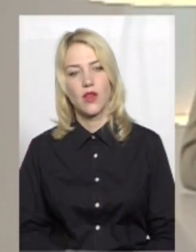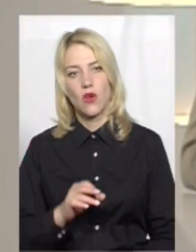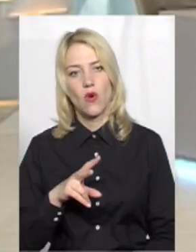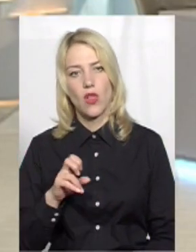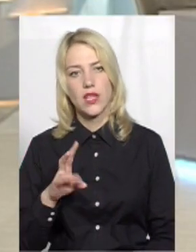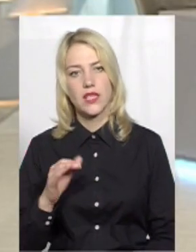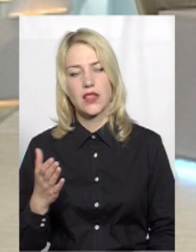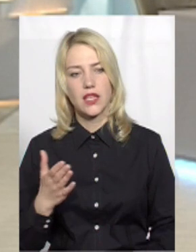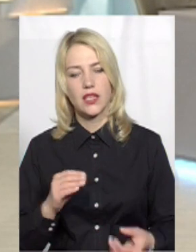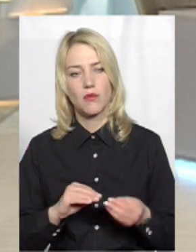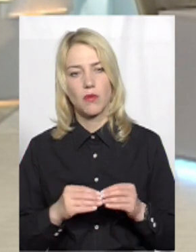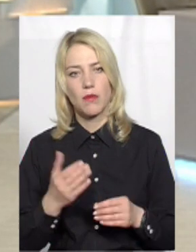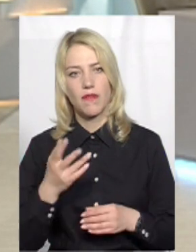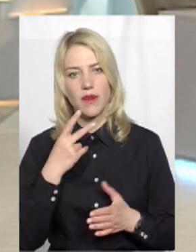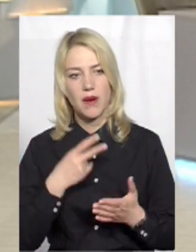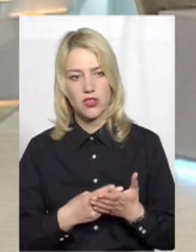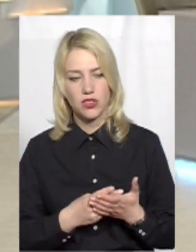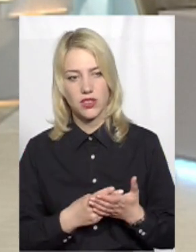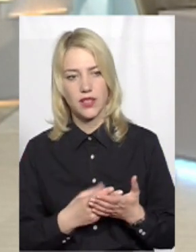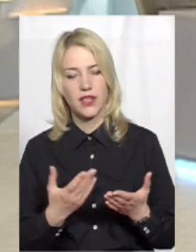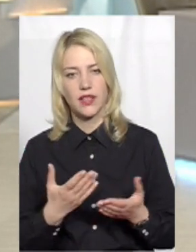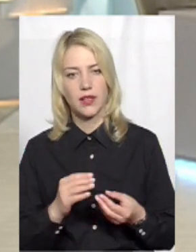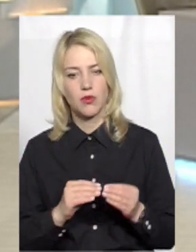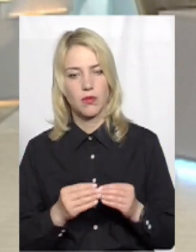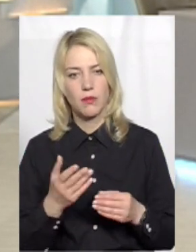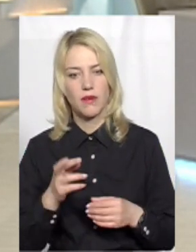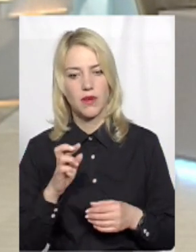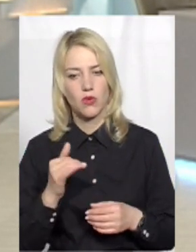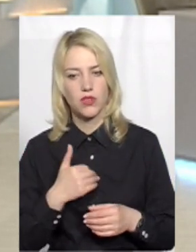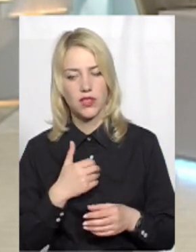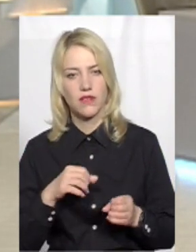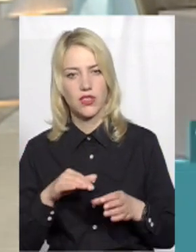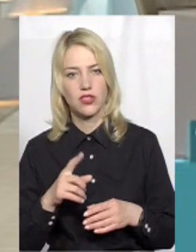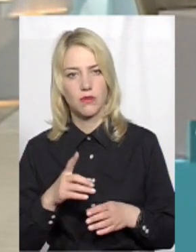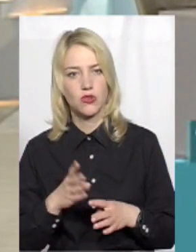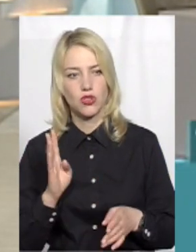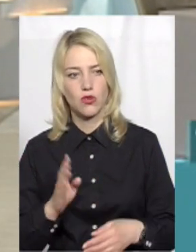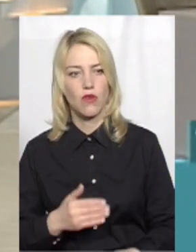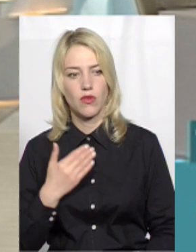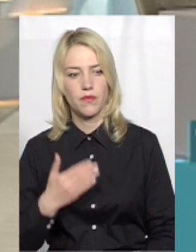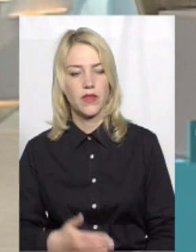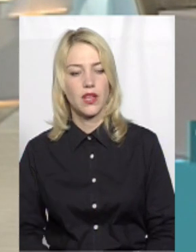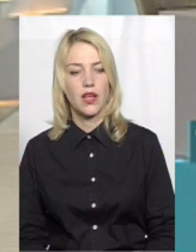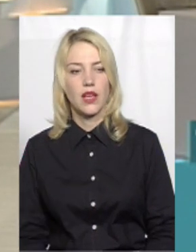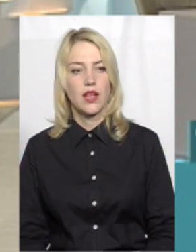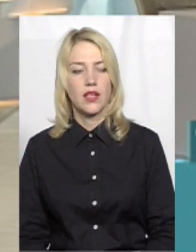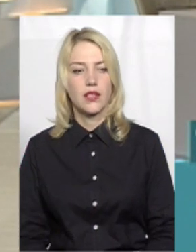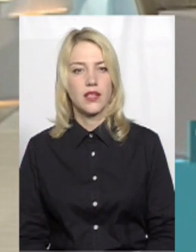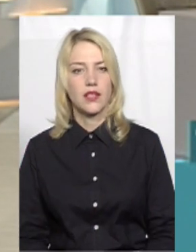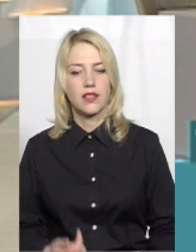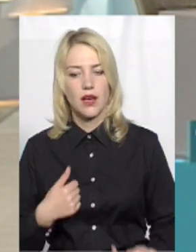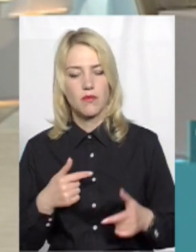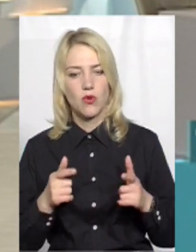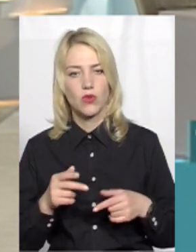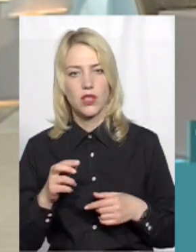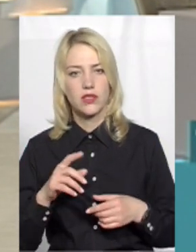Олександро, які проблеми ви бачите та які проблеми ви б хотіли би вирішити першочергово? Я б